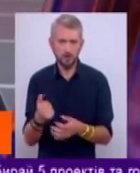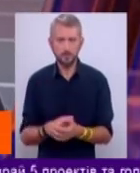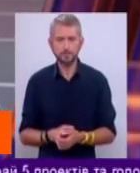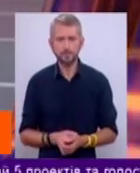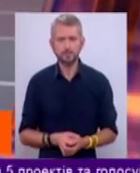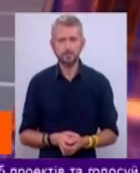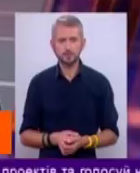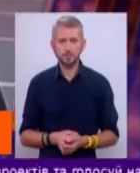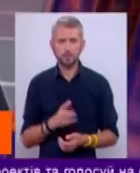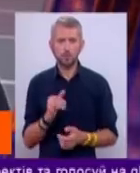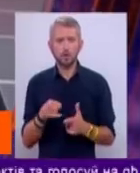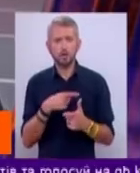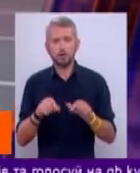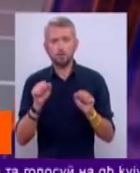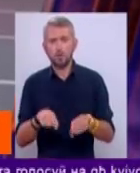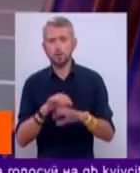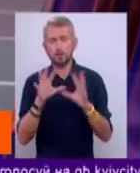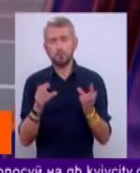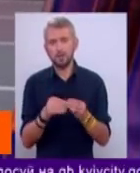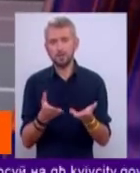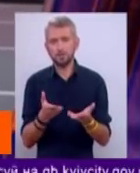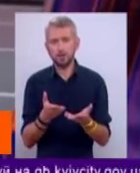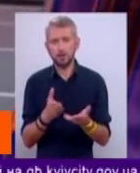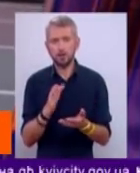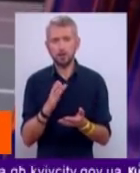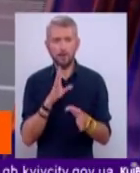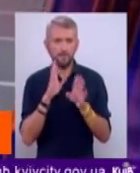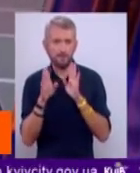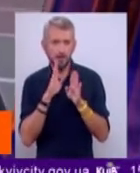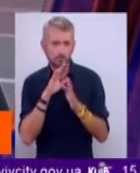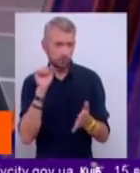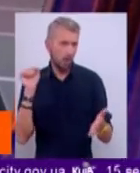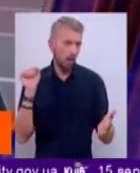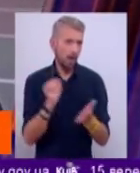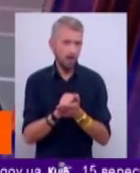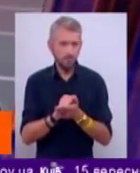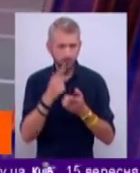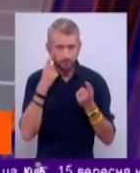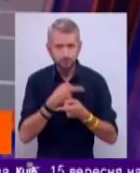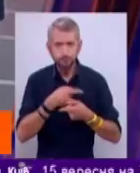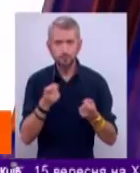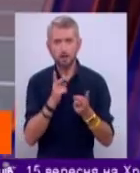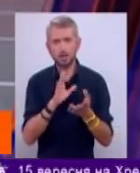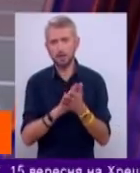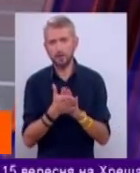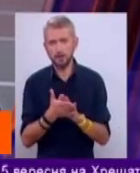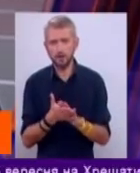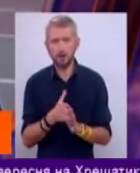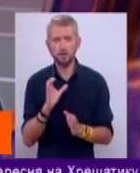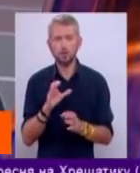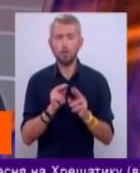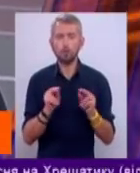ну, ну или можно, в принципе, в социальных сетях написать, там, ну, как-то договориться с